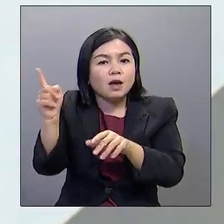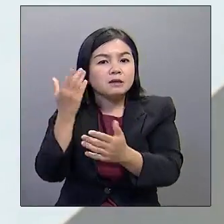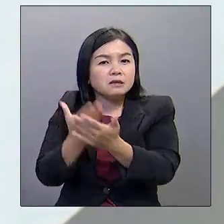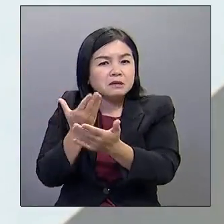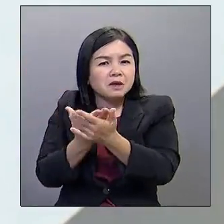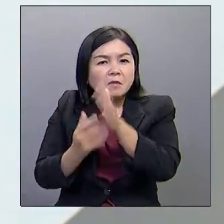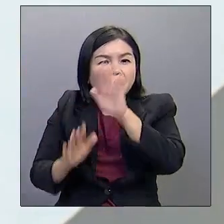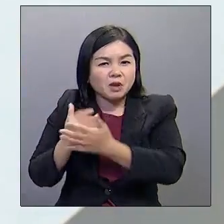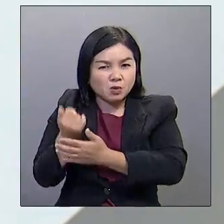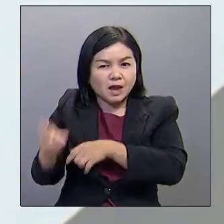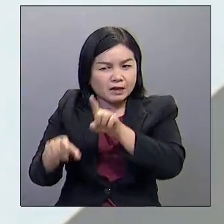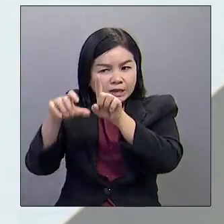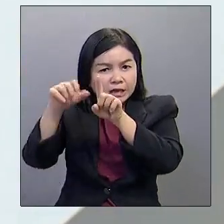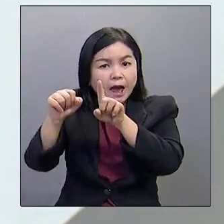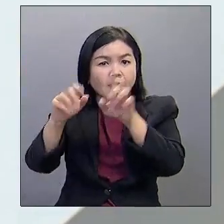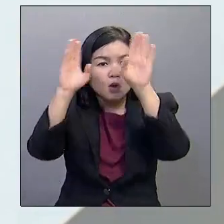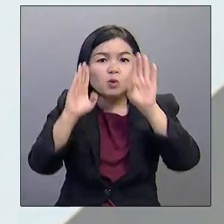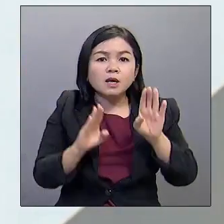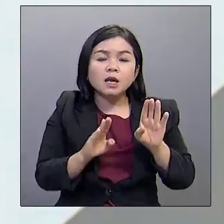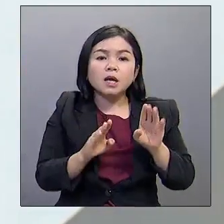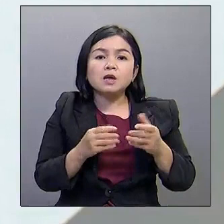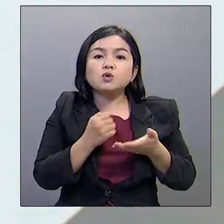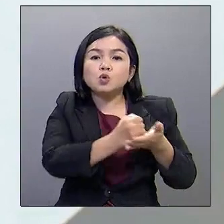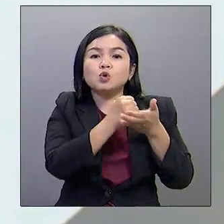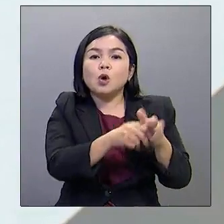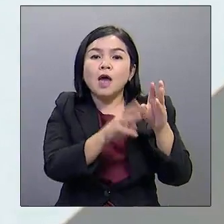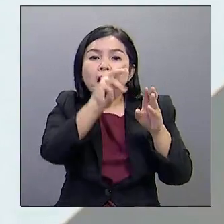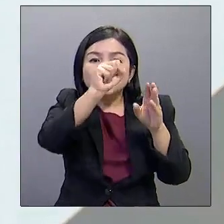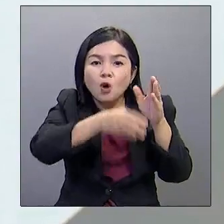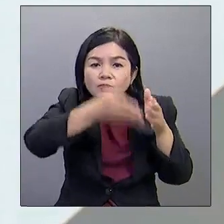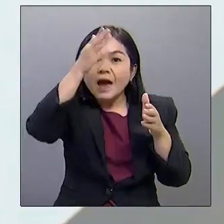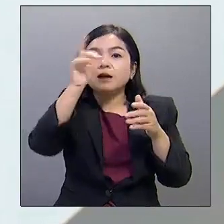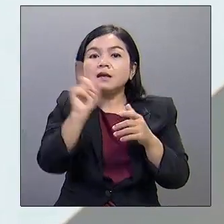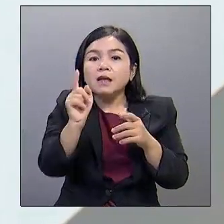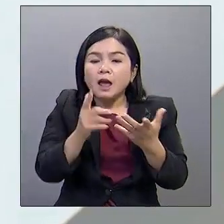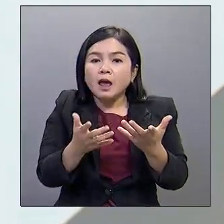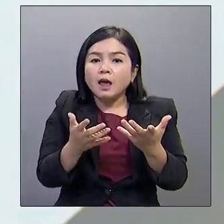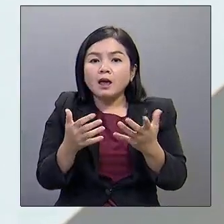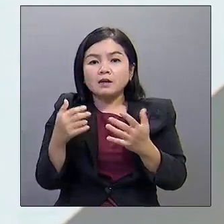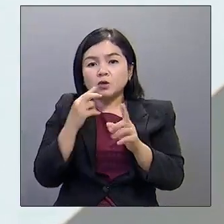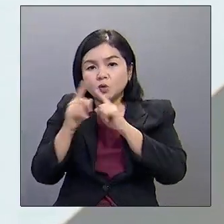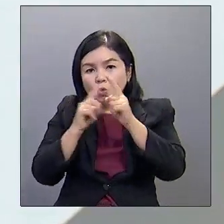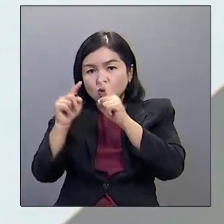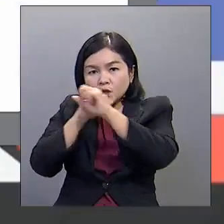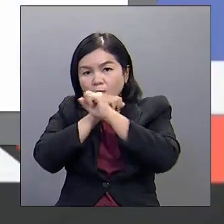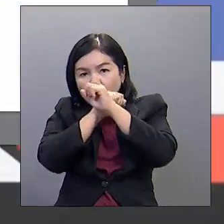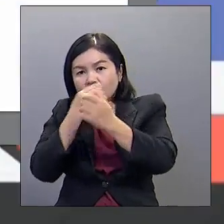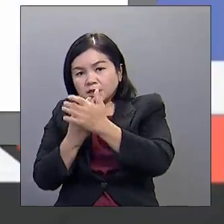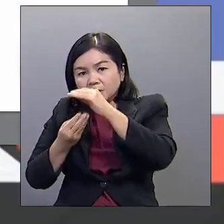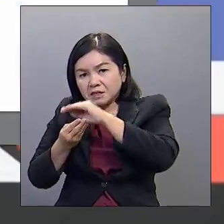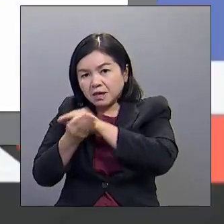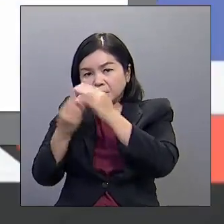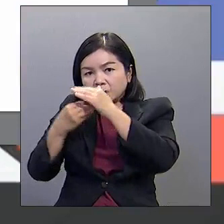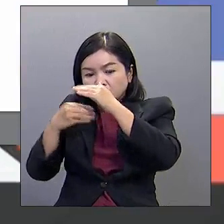ลักแสนบาทมันคุ้มค่ากันตรงไหนดิฉันคุยกับเลขาธิการองค์กรต่อต้านคอร์รัปชันประเทศไทยค่ะ 500,000